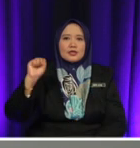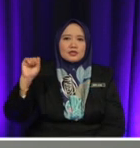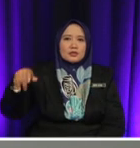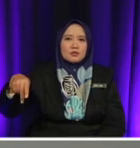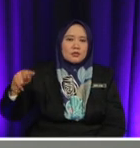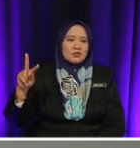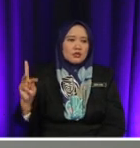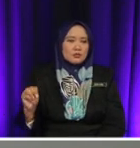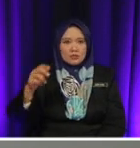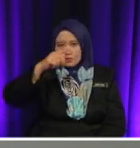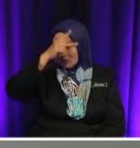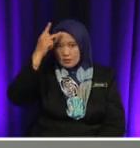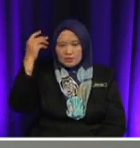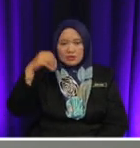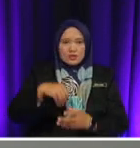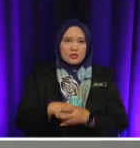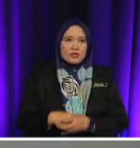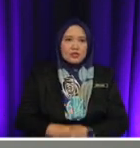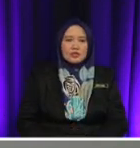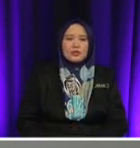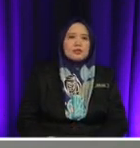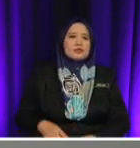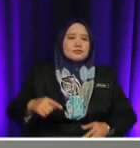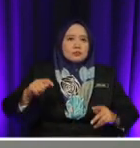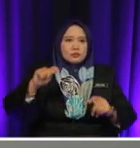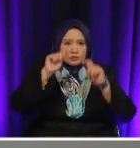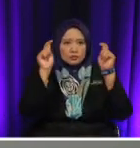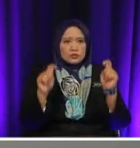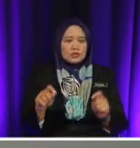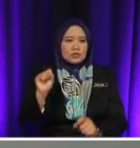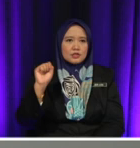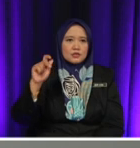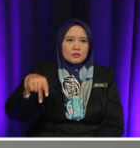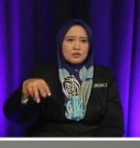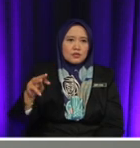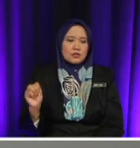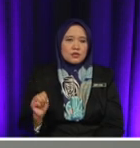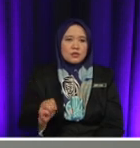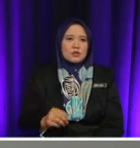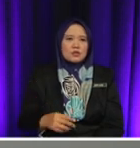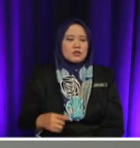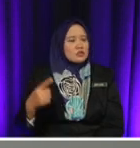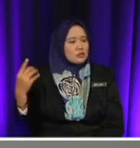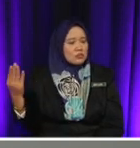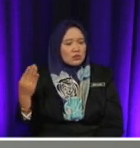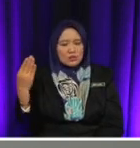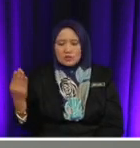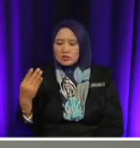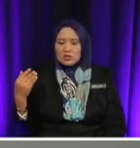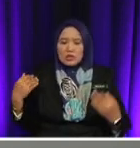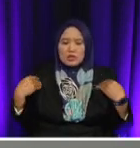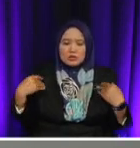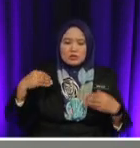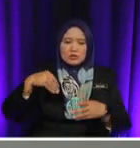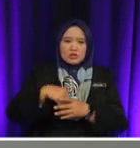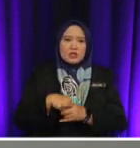pentaksiran SPM soalan berkait dengan komunikasi atau graf ini adalah selalu ada di dalam